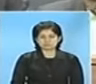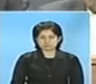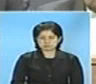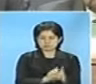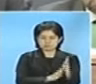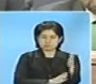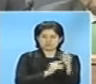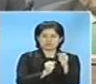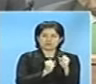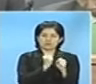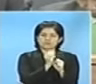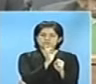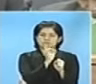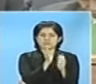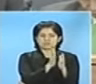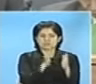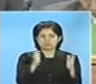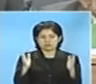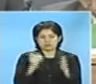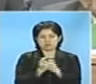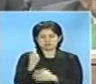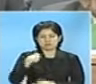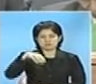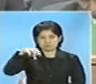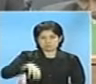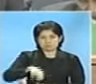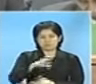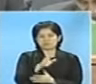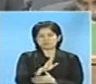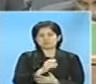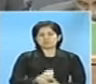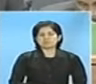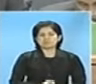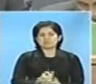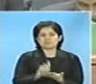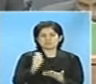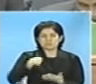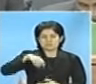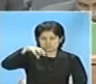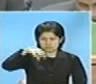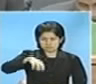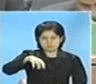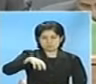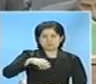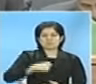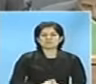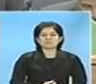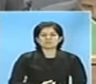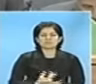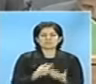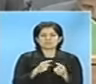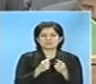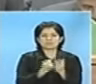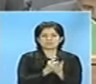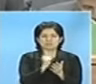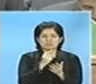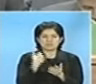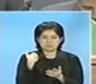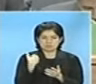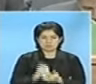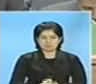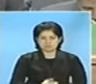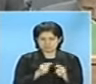ปีองค์กรตุลาการโดยเฉพาะยิ่งศาลบุพพตุลาการท่านได้สั่งสมคุณ